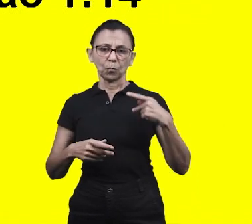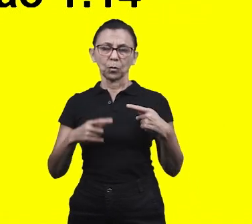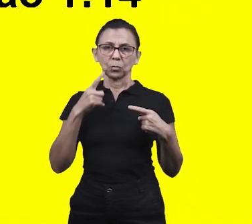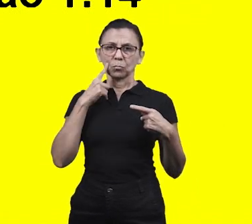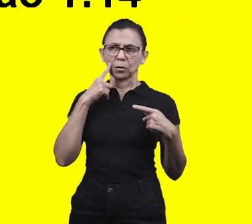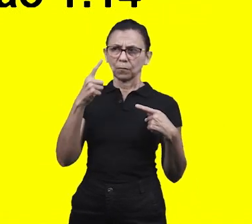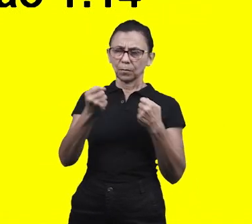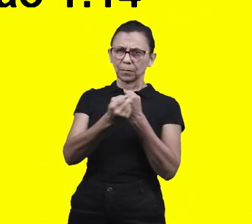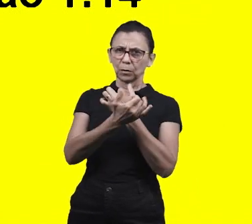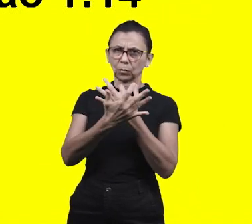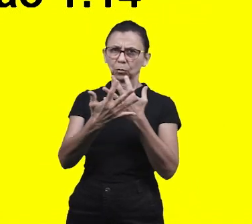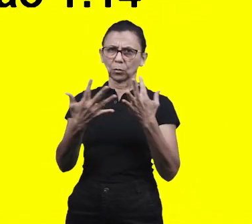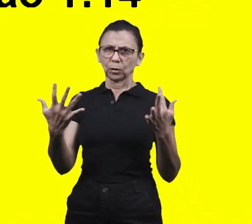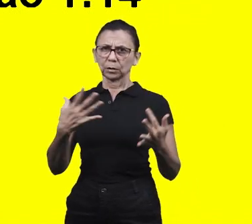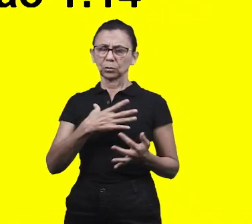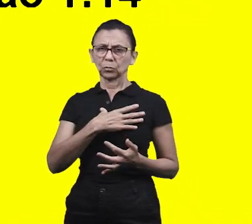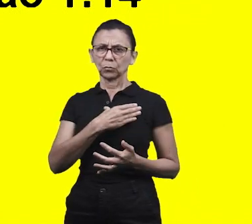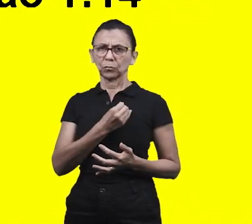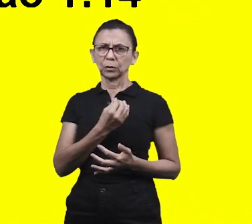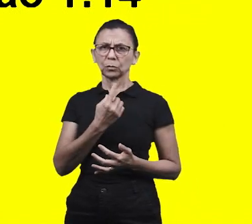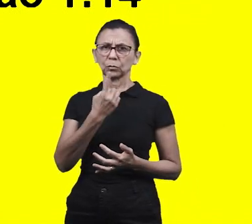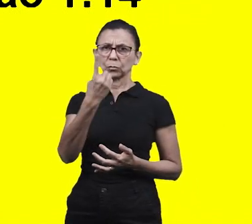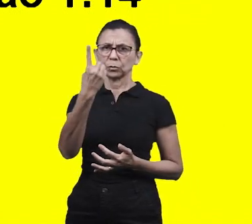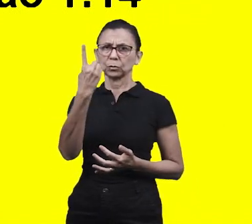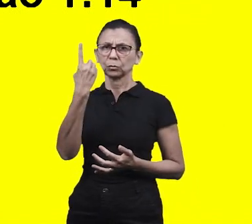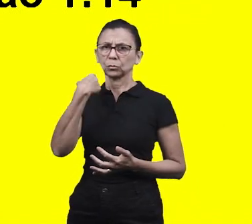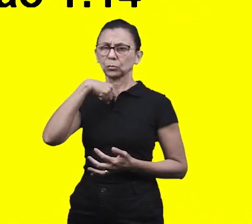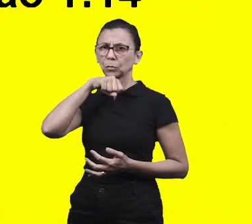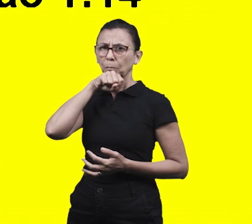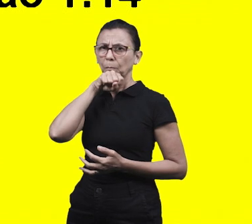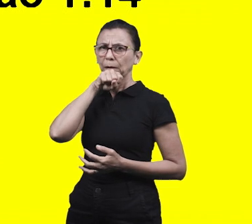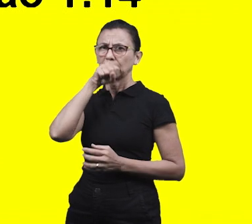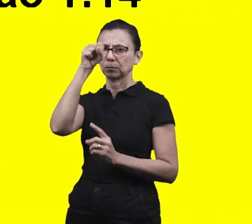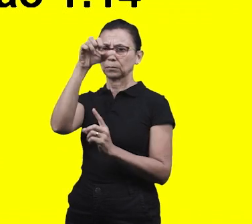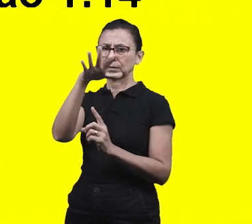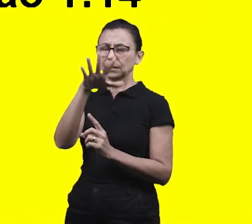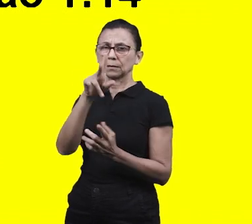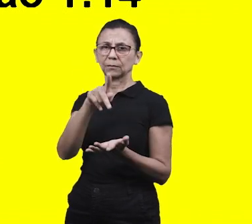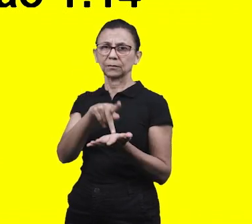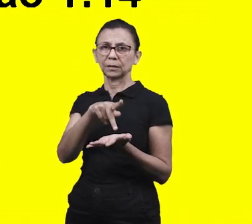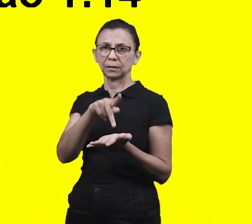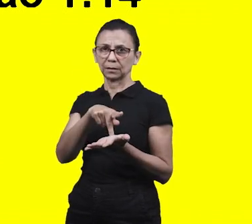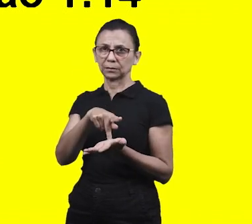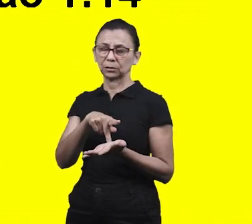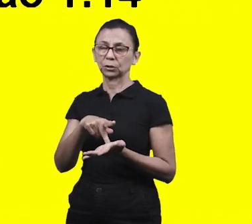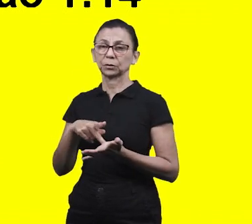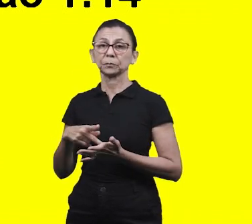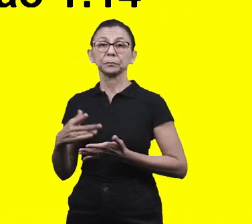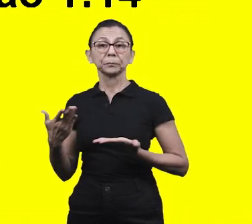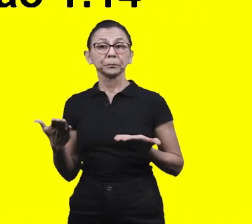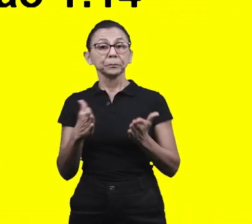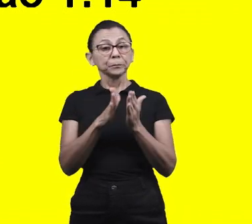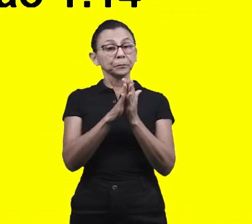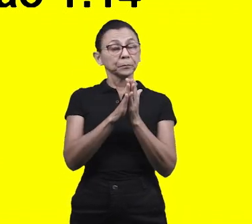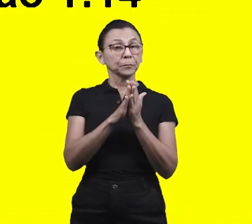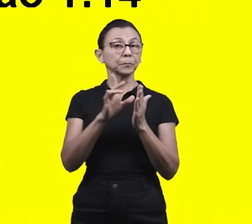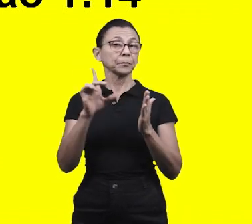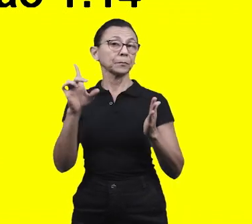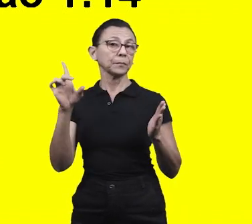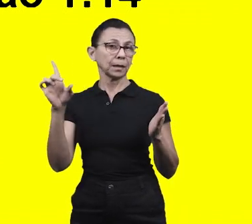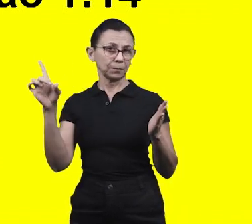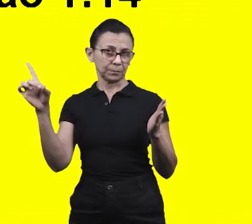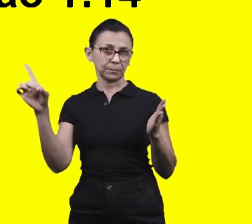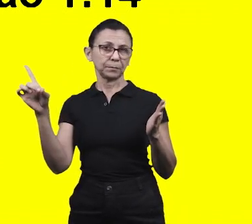sa gloire comme la gloire de l'unique Fils du Père, rempli de grâce et de vérité. » La parole de